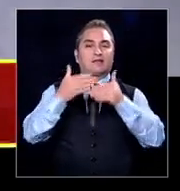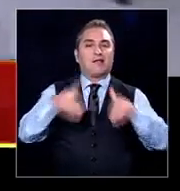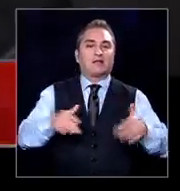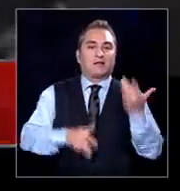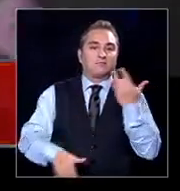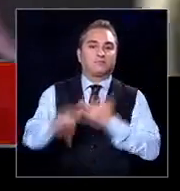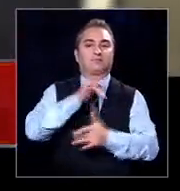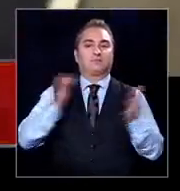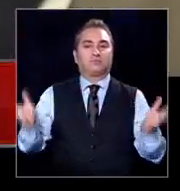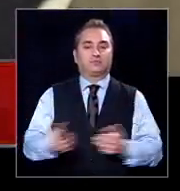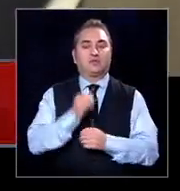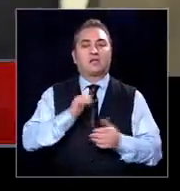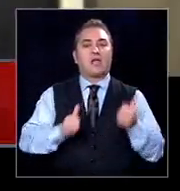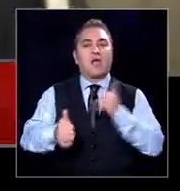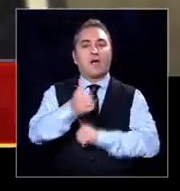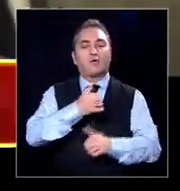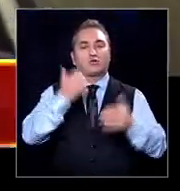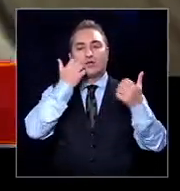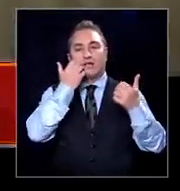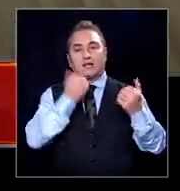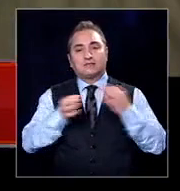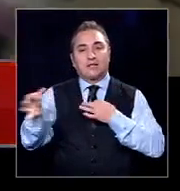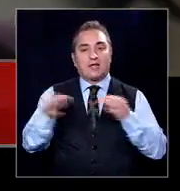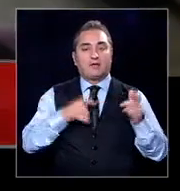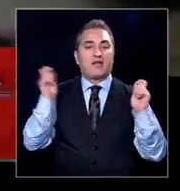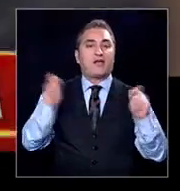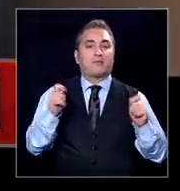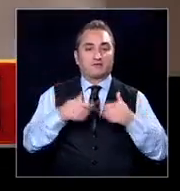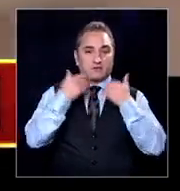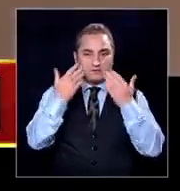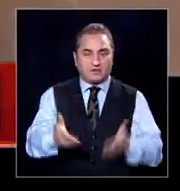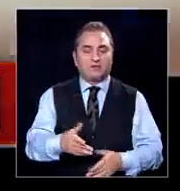amatör telsizlerle haberleşecekti ama yakayı böyle ele verdiler.